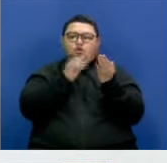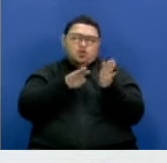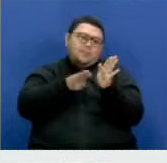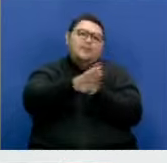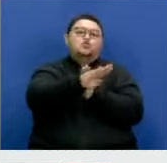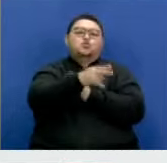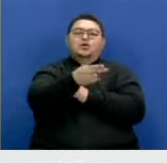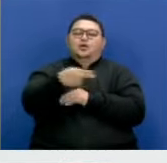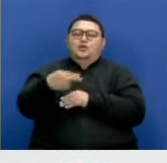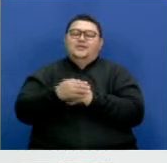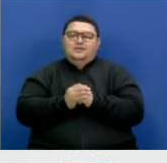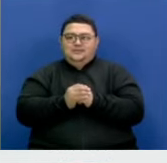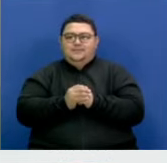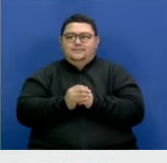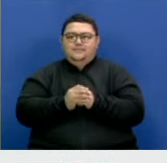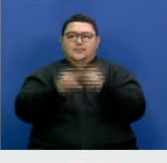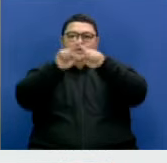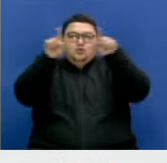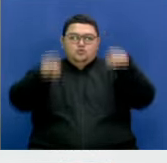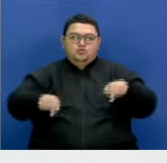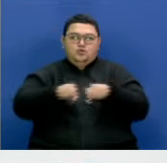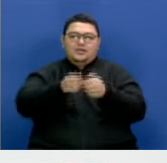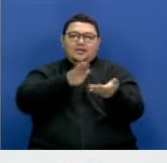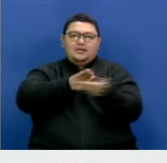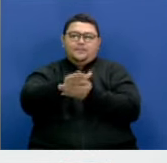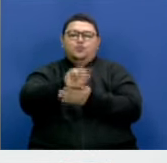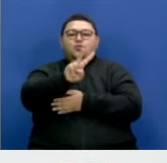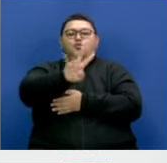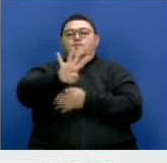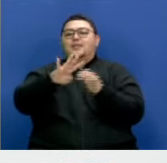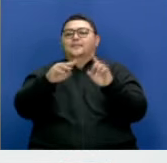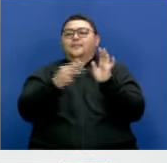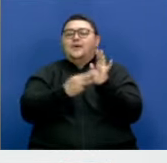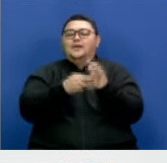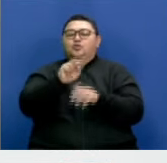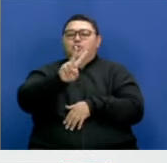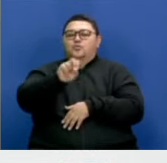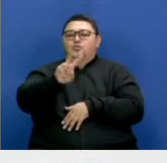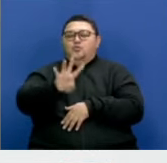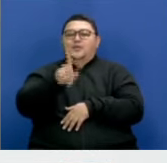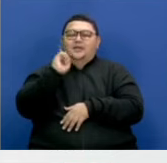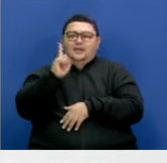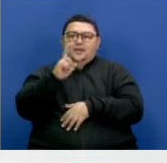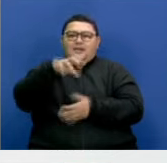Indonesia. Surat ini dikirimkan tertanggal 24 Maret 2024 dari